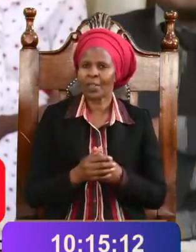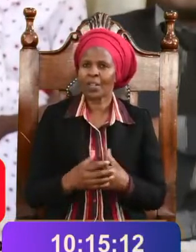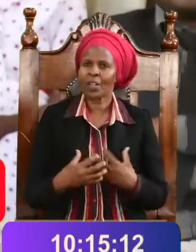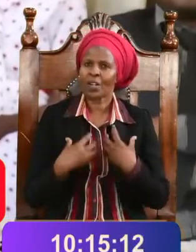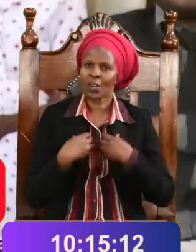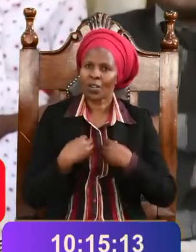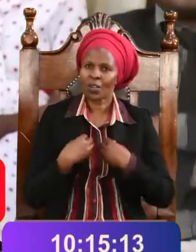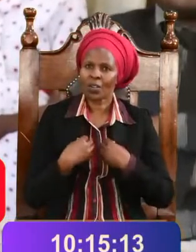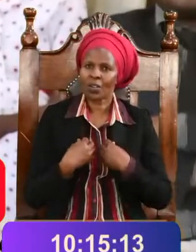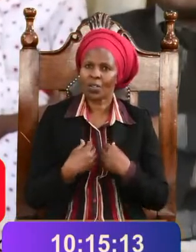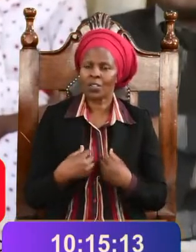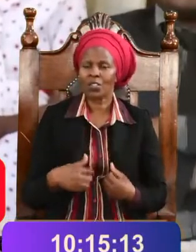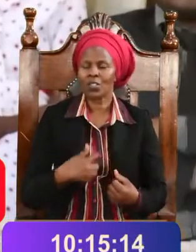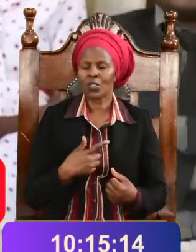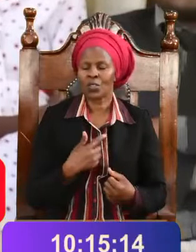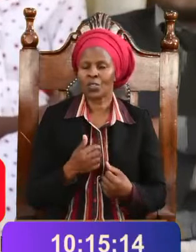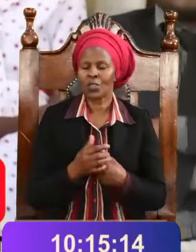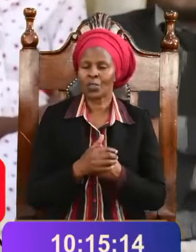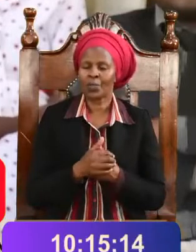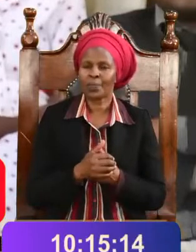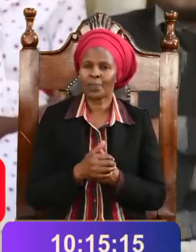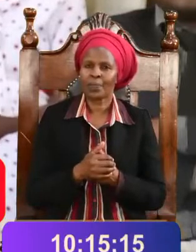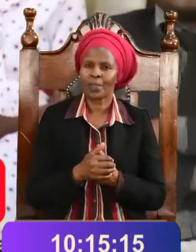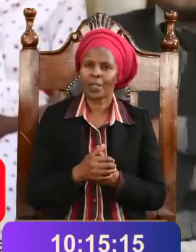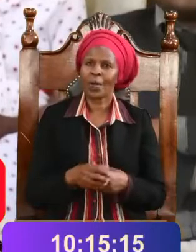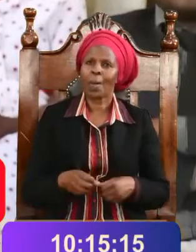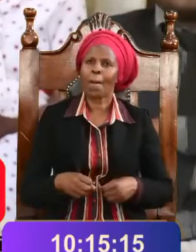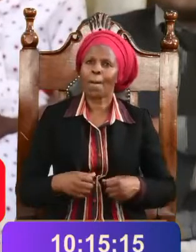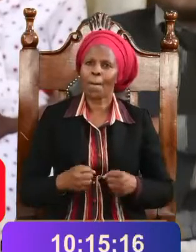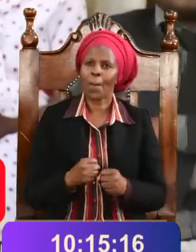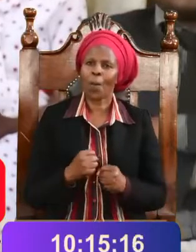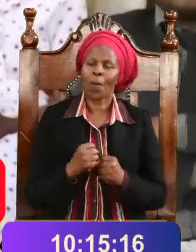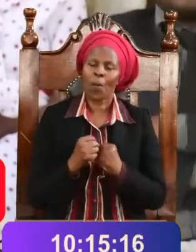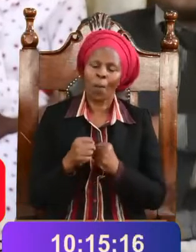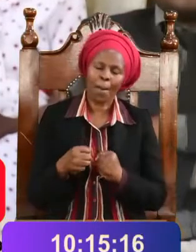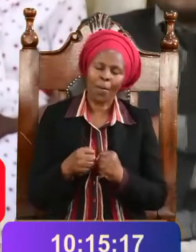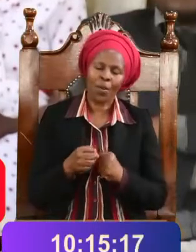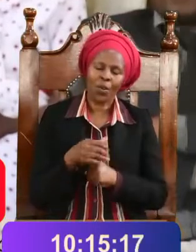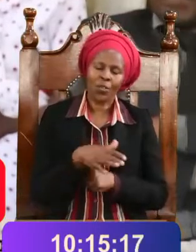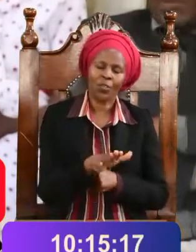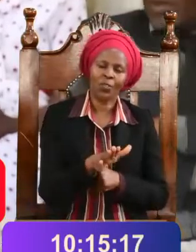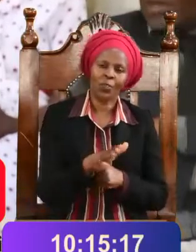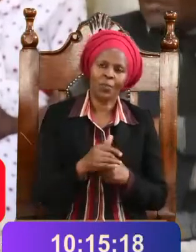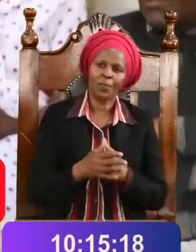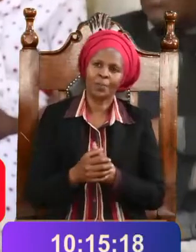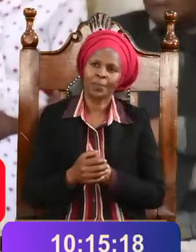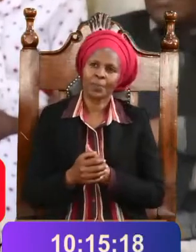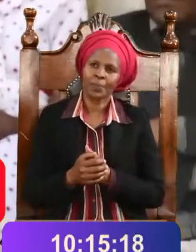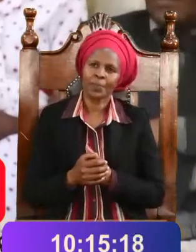yourself. Finally, conduct yourself. Tell your neighbor, conduct yourself.